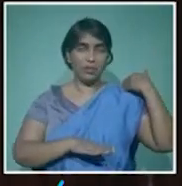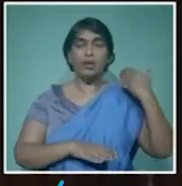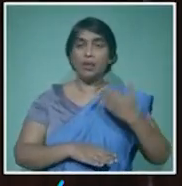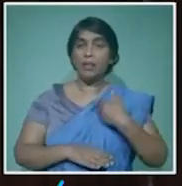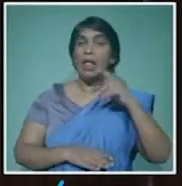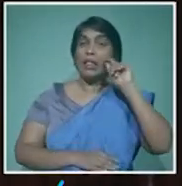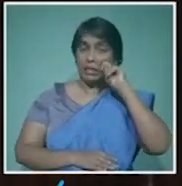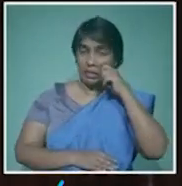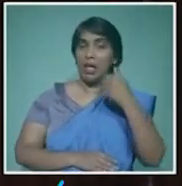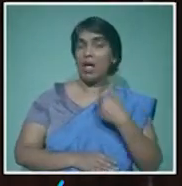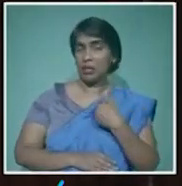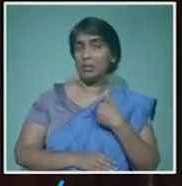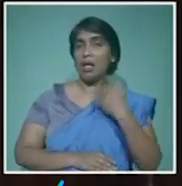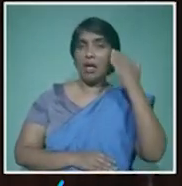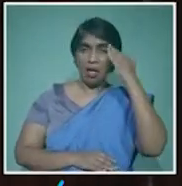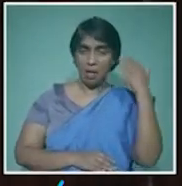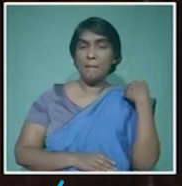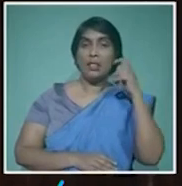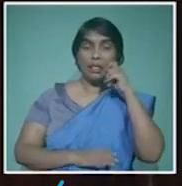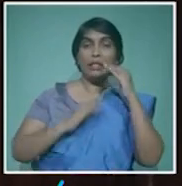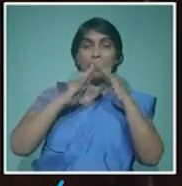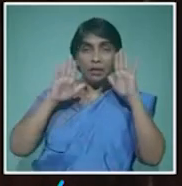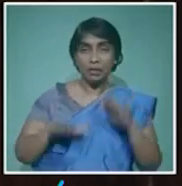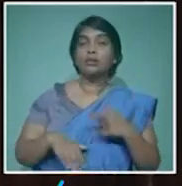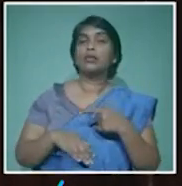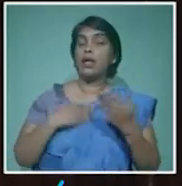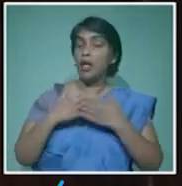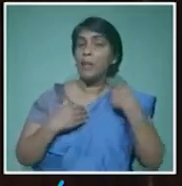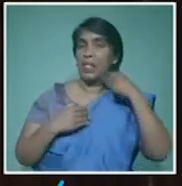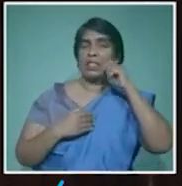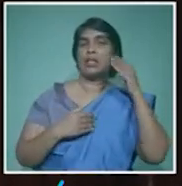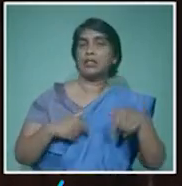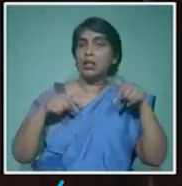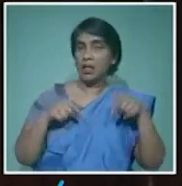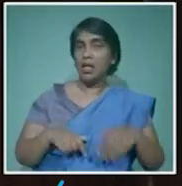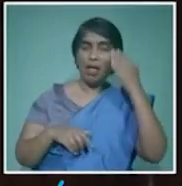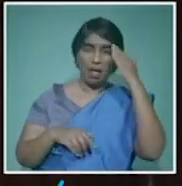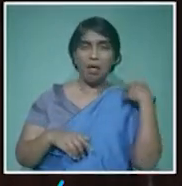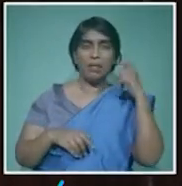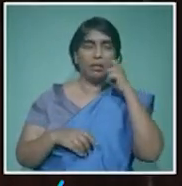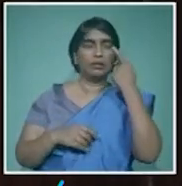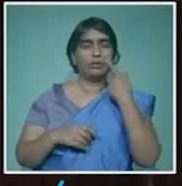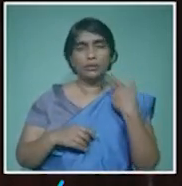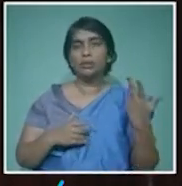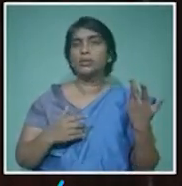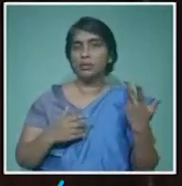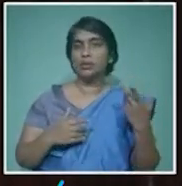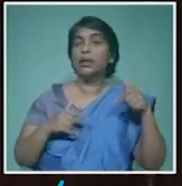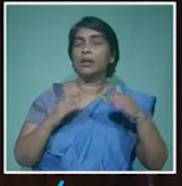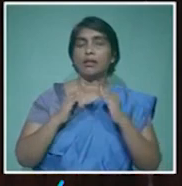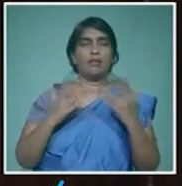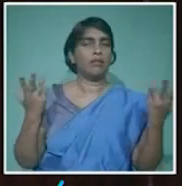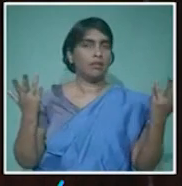මගේ තාත්තා තමයි මගේ අම්මා තාත්තා පදිංචිලා හිටපු ගේ හැදුවේ. අදටත් මගේ අම්මා තාත්තා අසරණයි නියෝජ්‍ය කතානායකතුමනි ඉන්න